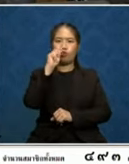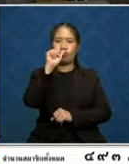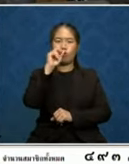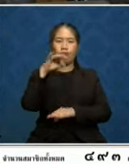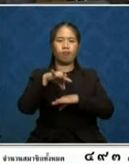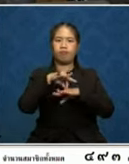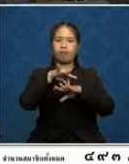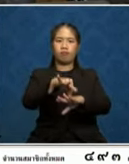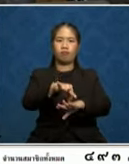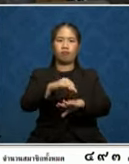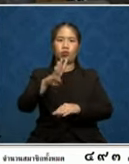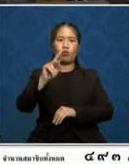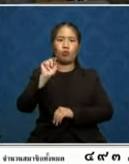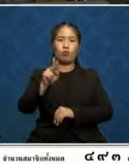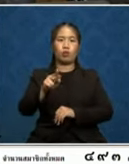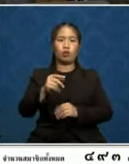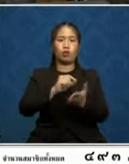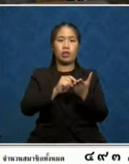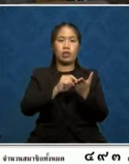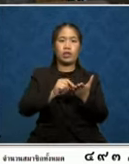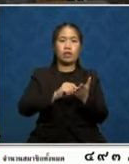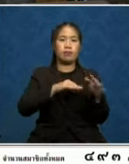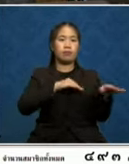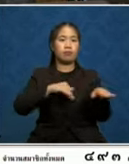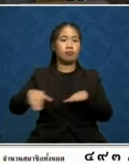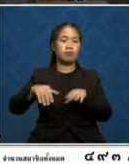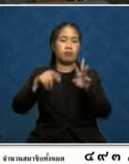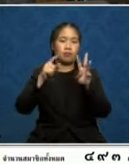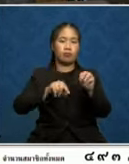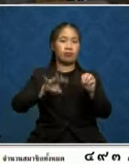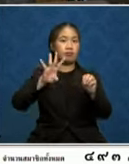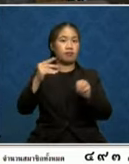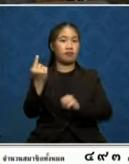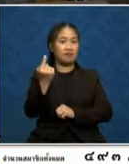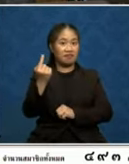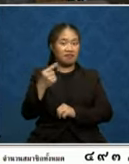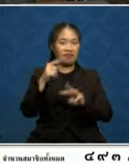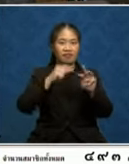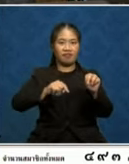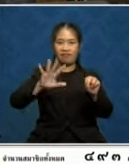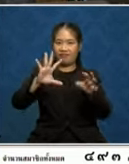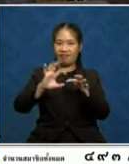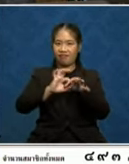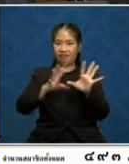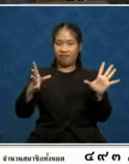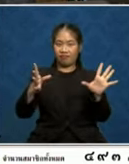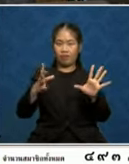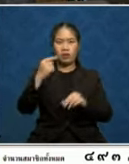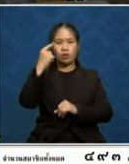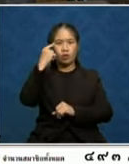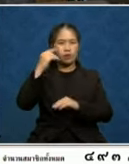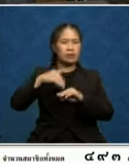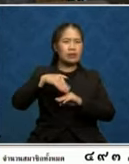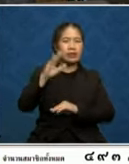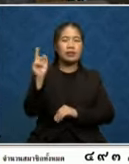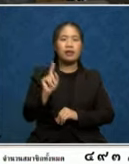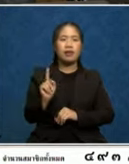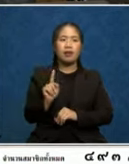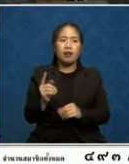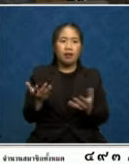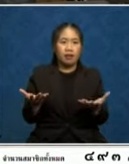ตับท ก็เขนลองรับอี้ อถตัว 4 อย่เดวนะ คร worker ผมพเกataแล มัจะเกินหลากการตรไหน?